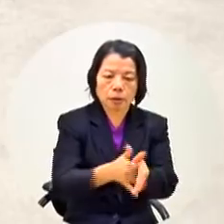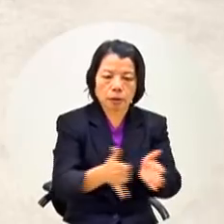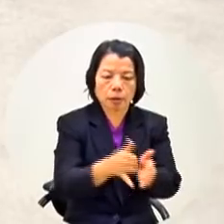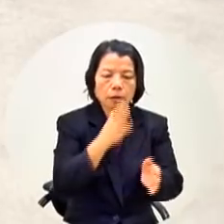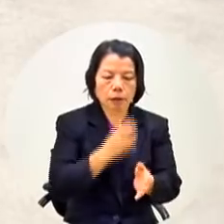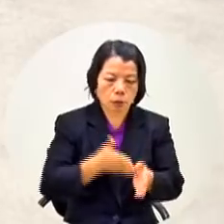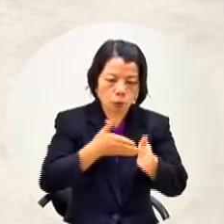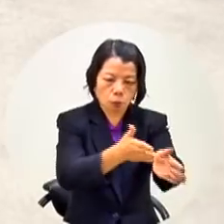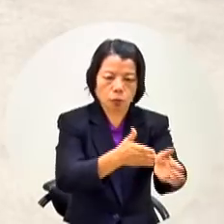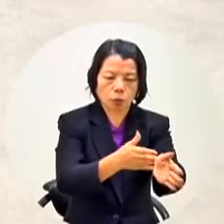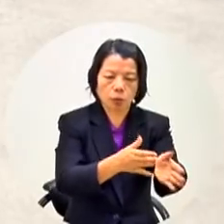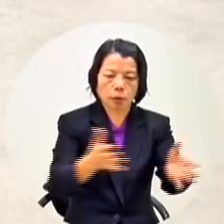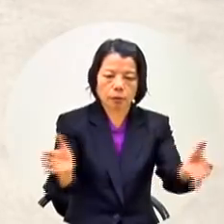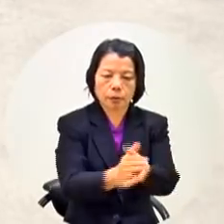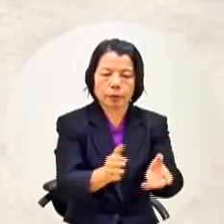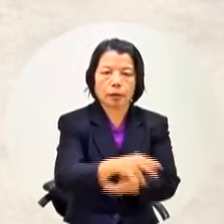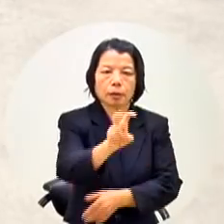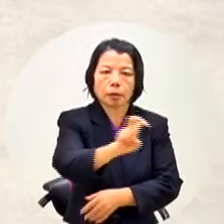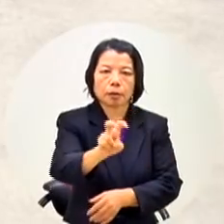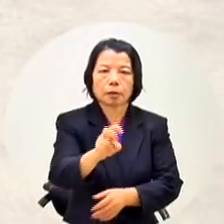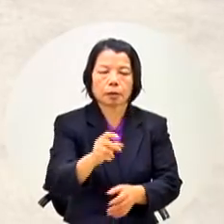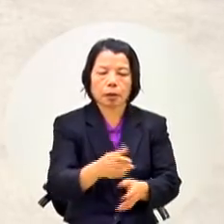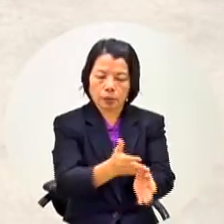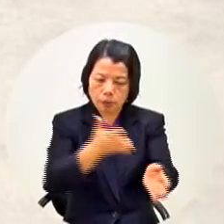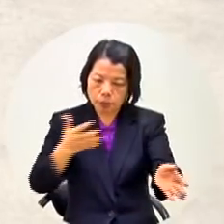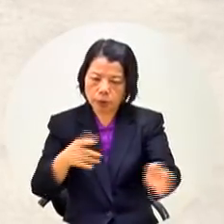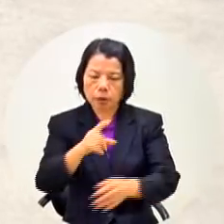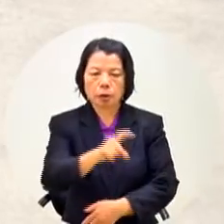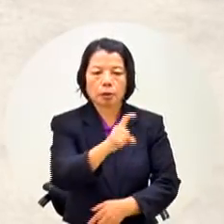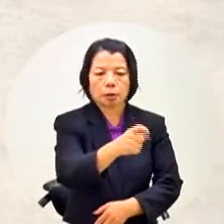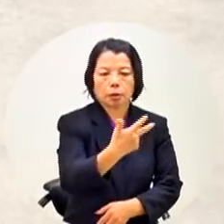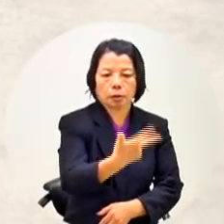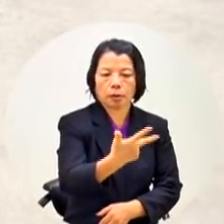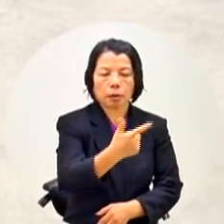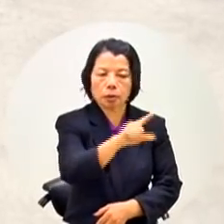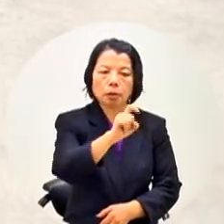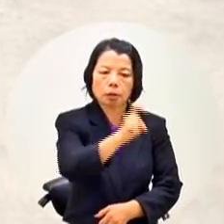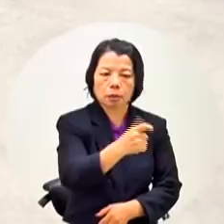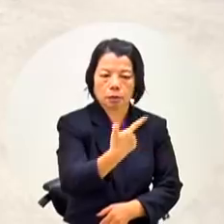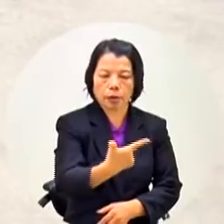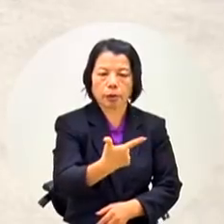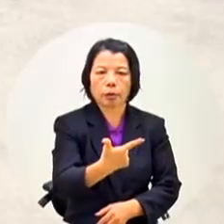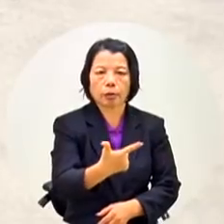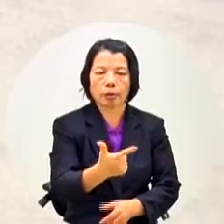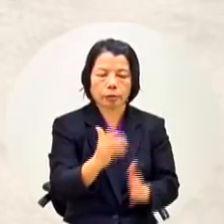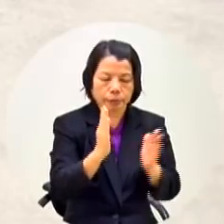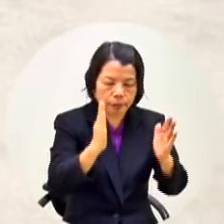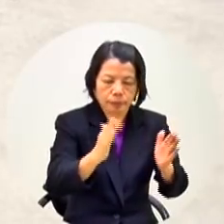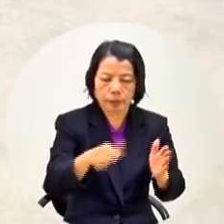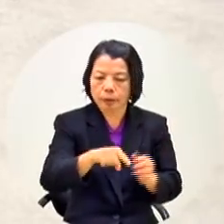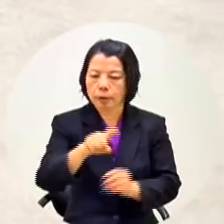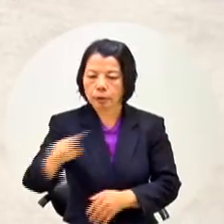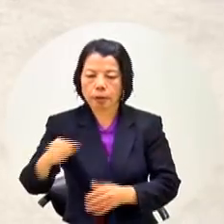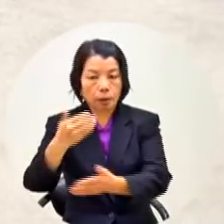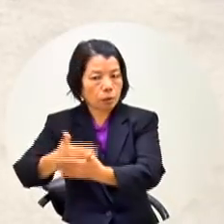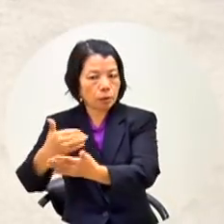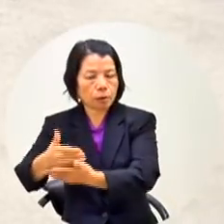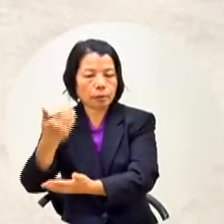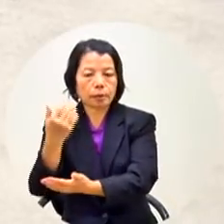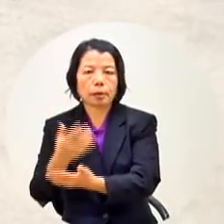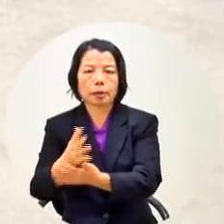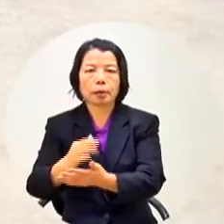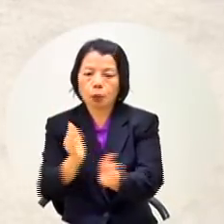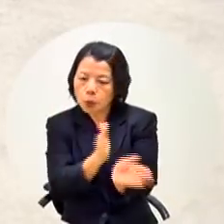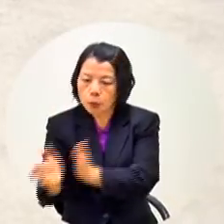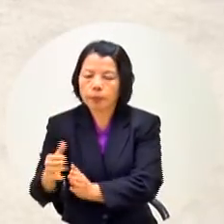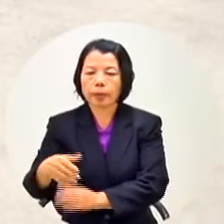16列的营运车跟4列备用车，那其中二阶采购了11列车，在完成现地测试后，可以替